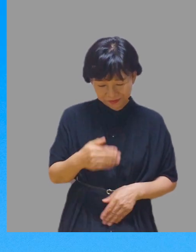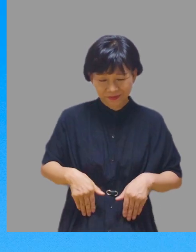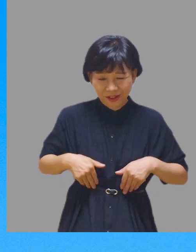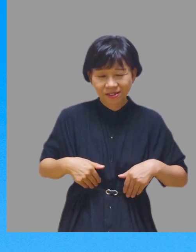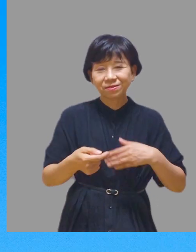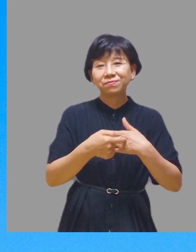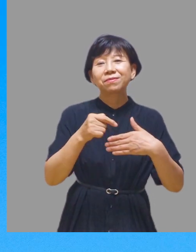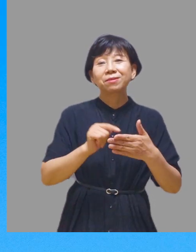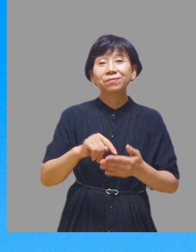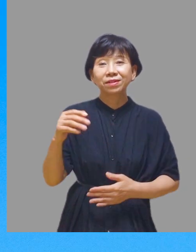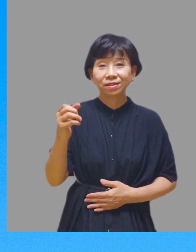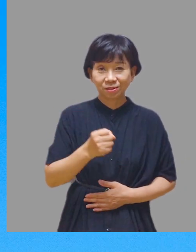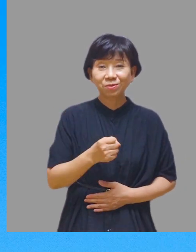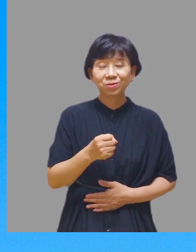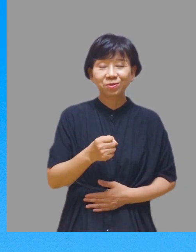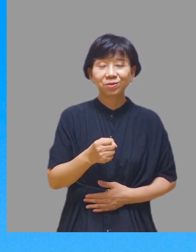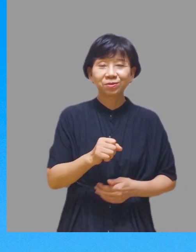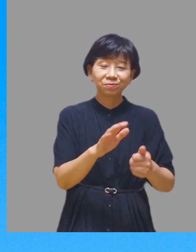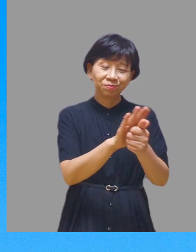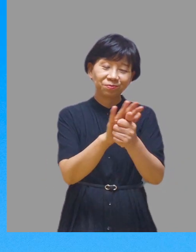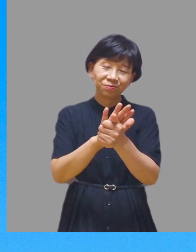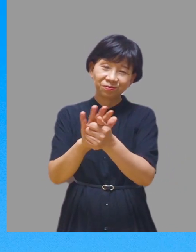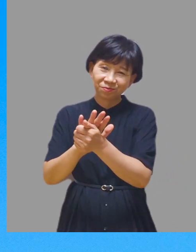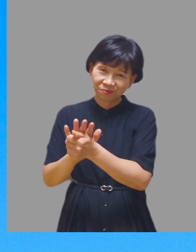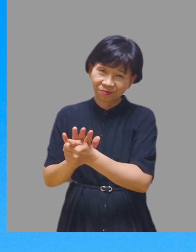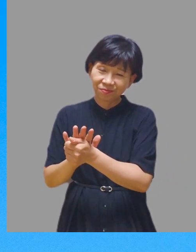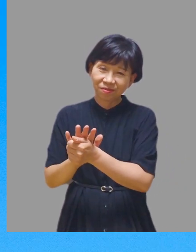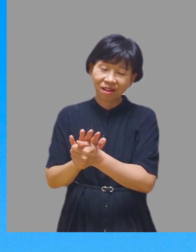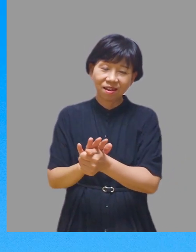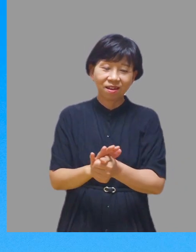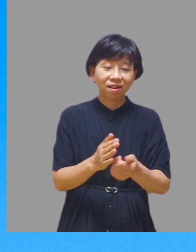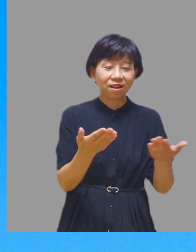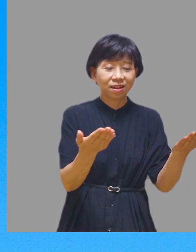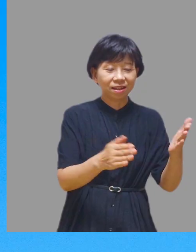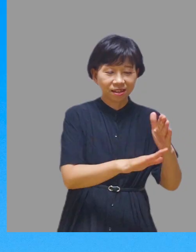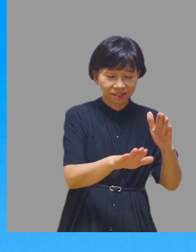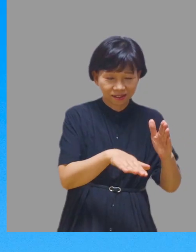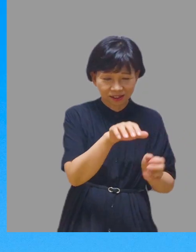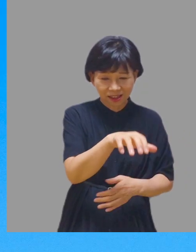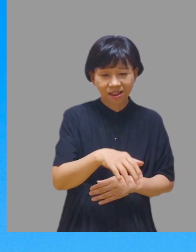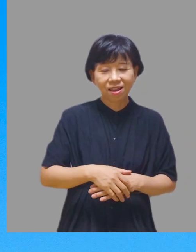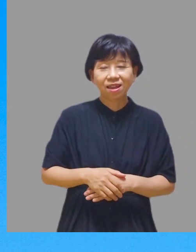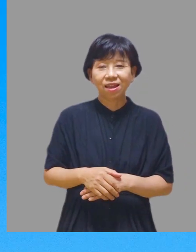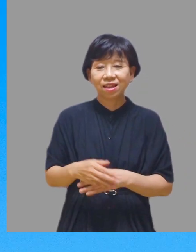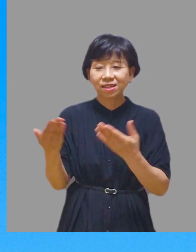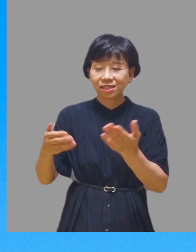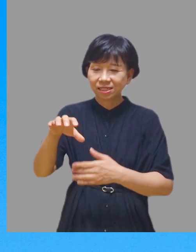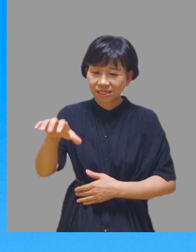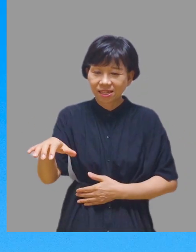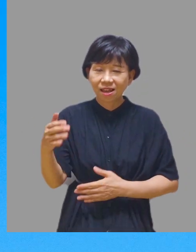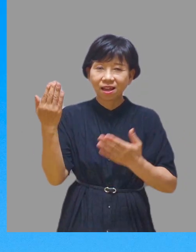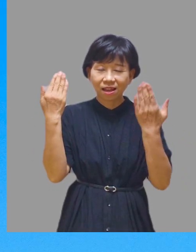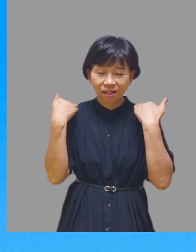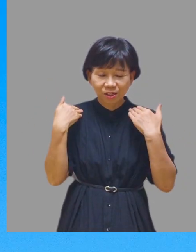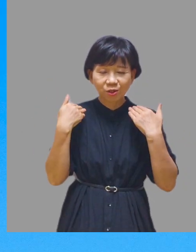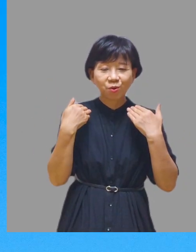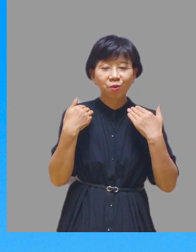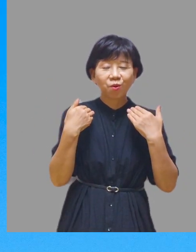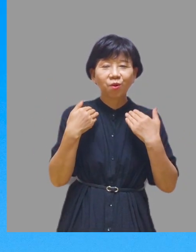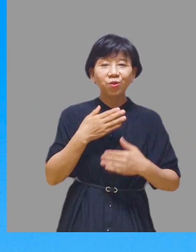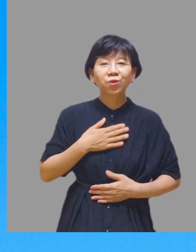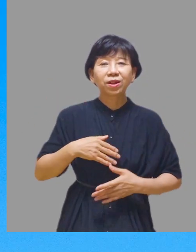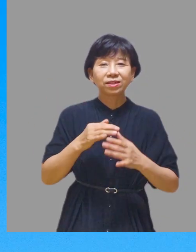마음으로 6달 동안 또 가정에서 직장에서 주변 지인들과의 관계 속에서 그리고